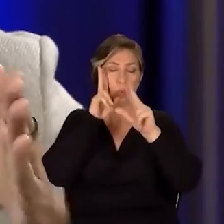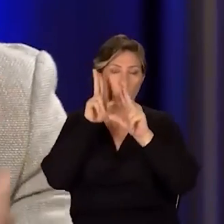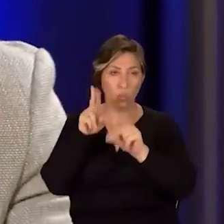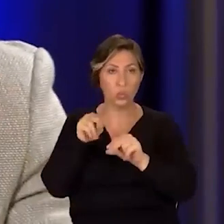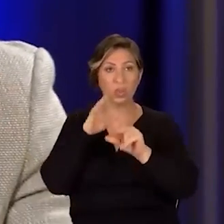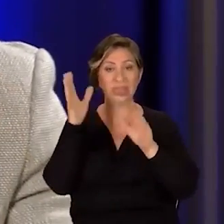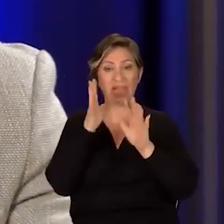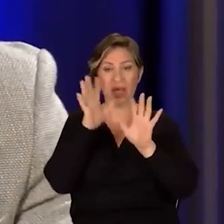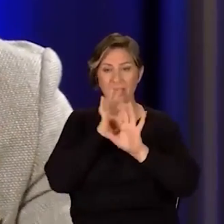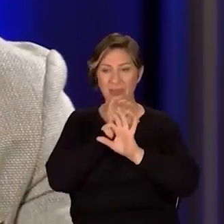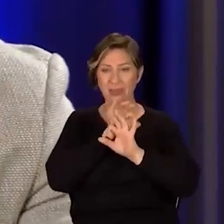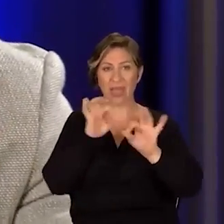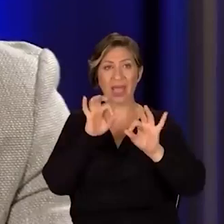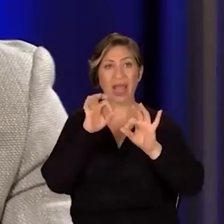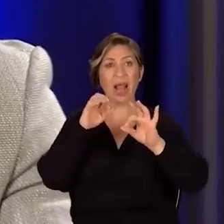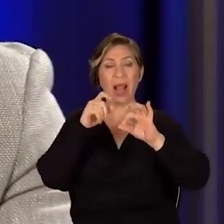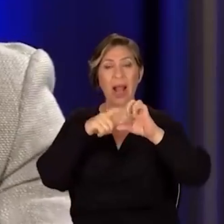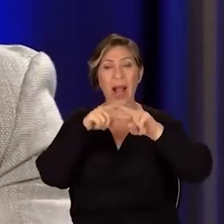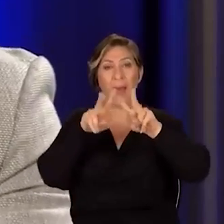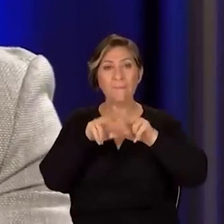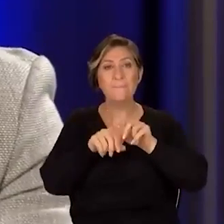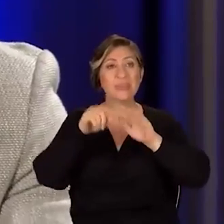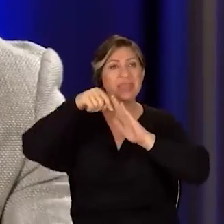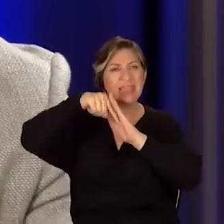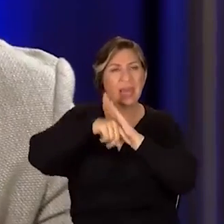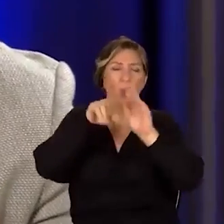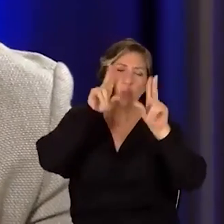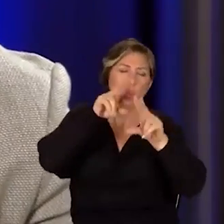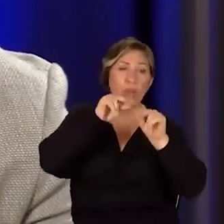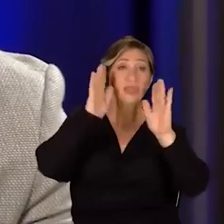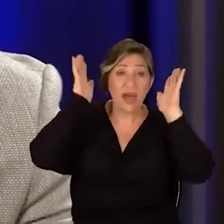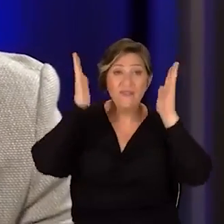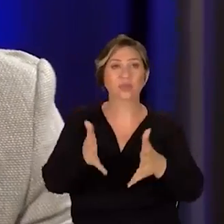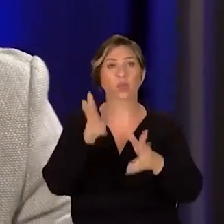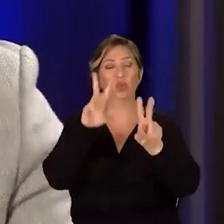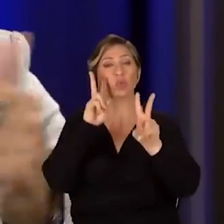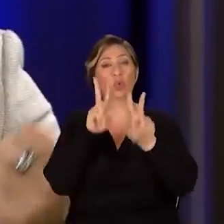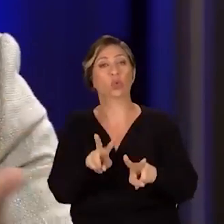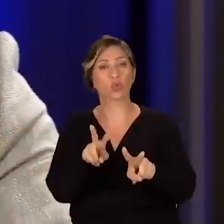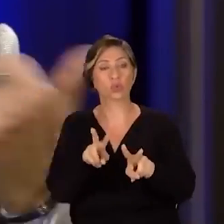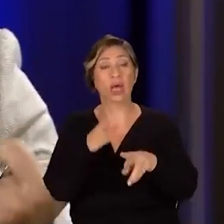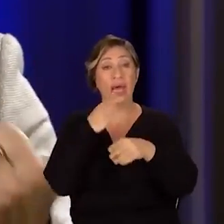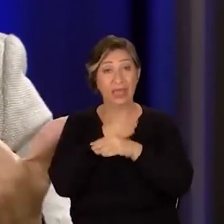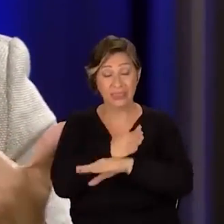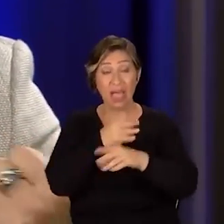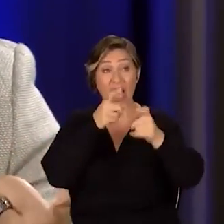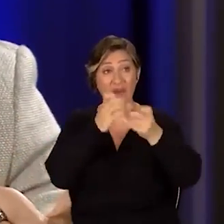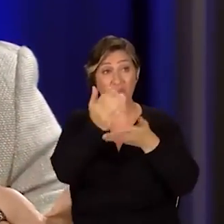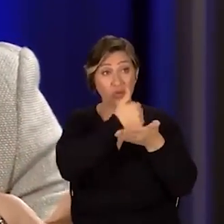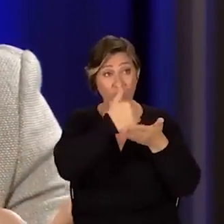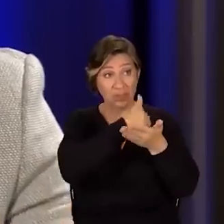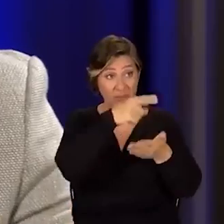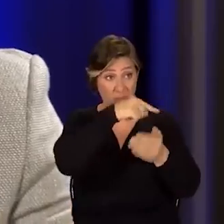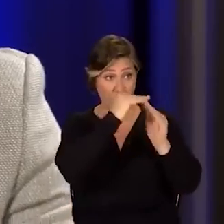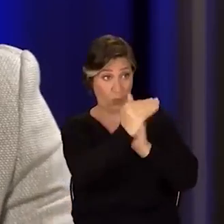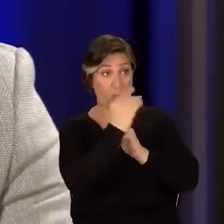uykuyu daha dense hale getirip REM patlamaları, derin uykuların daha fazla olduğunu göstermişler. Yani aslında avcı toplayıcı